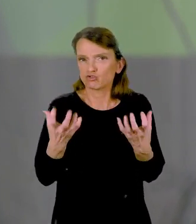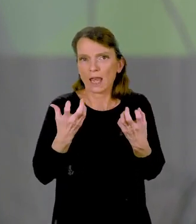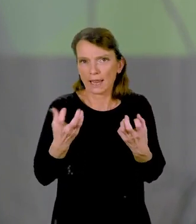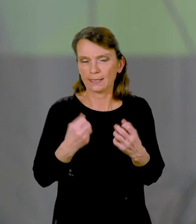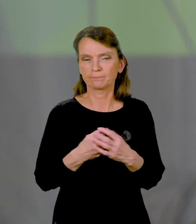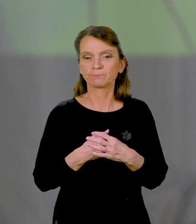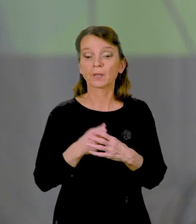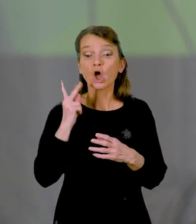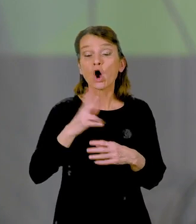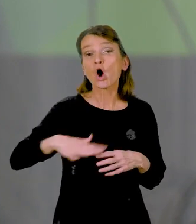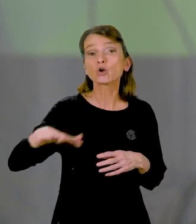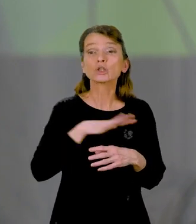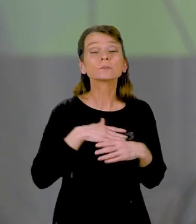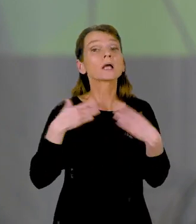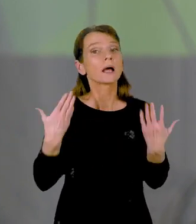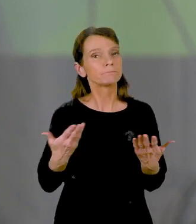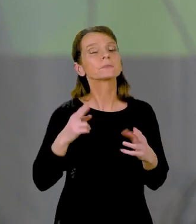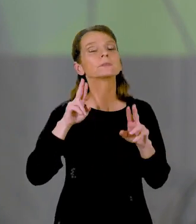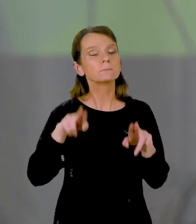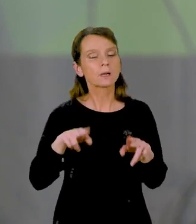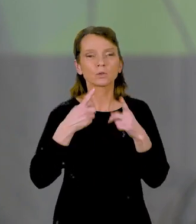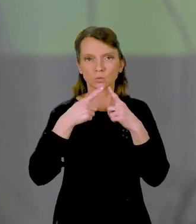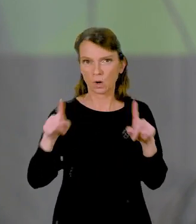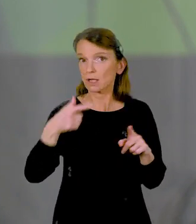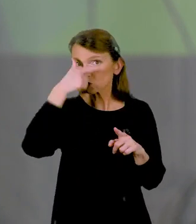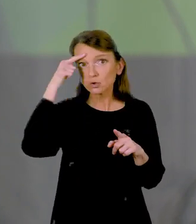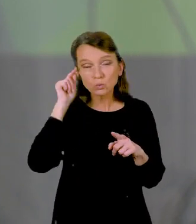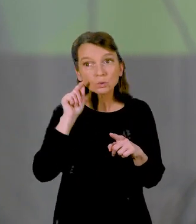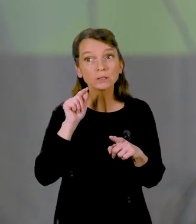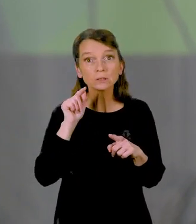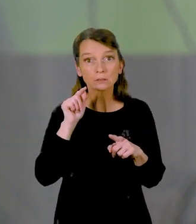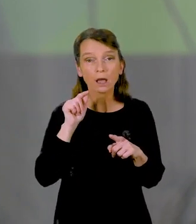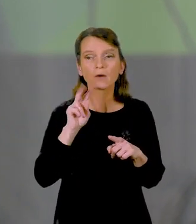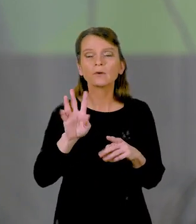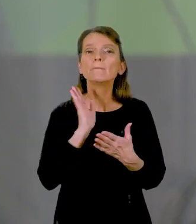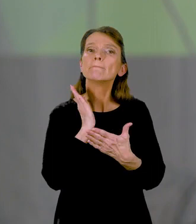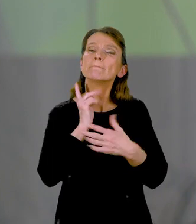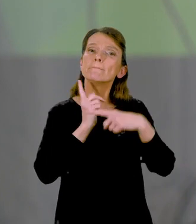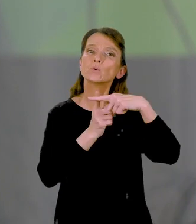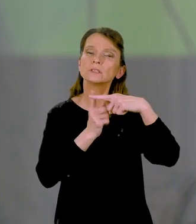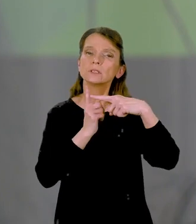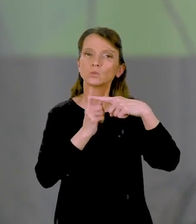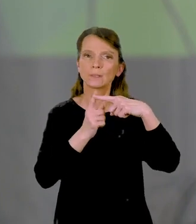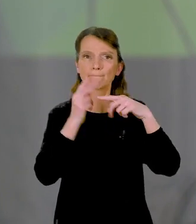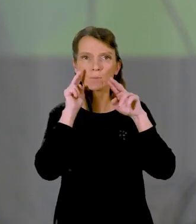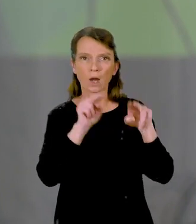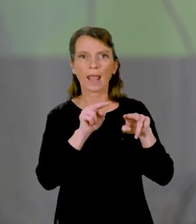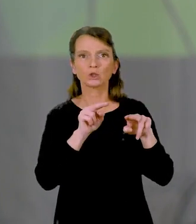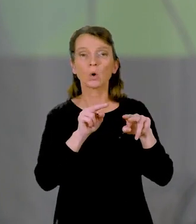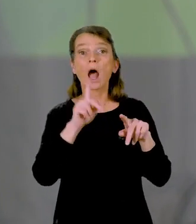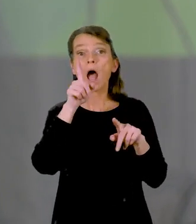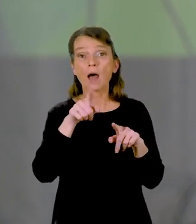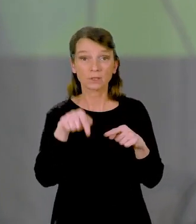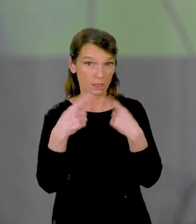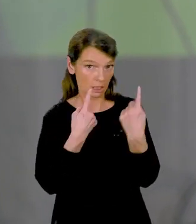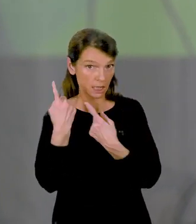želeli. Kočevska torej ima drugačne ljudi v svojem pozitivnem pogledu. V